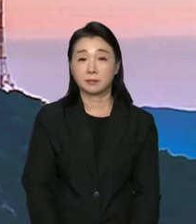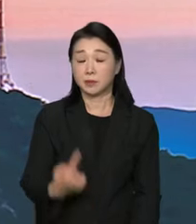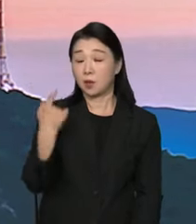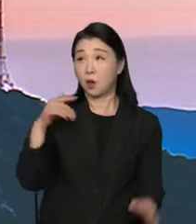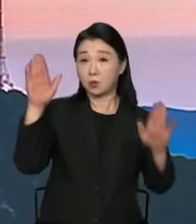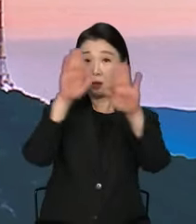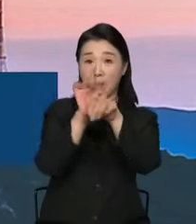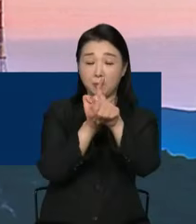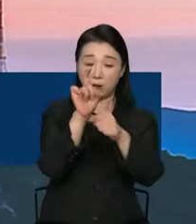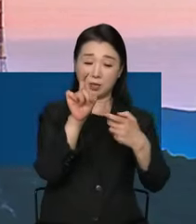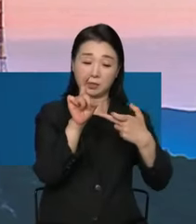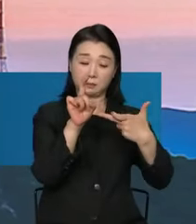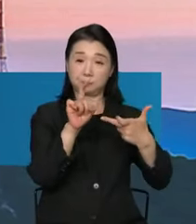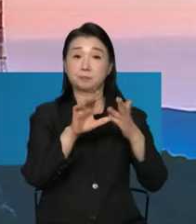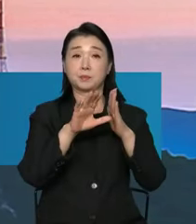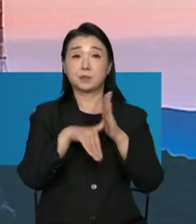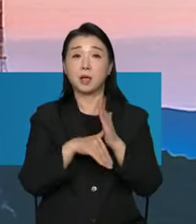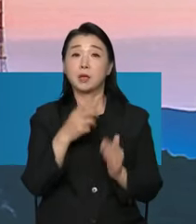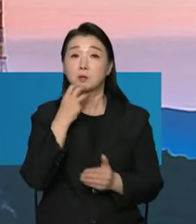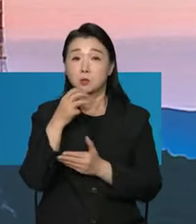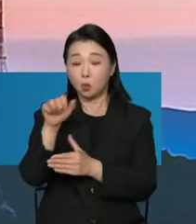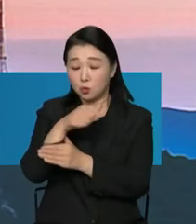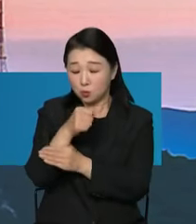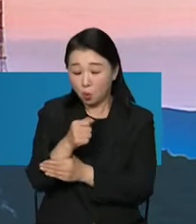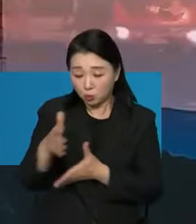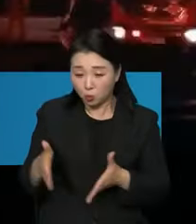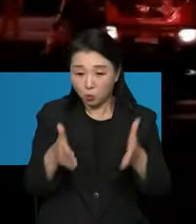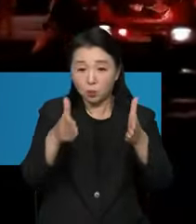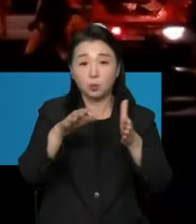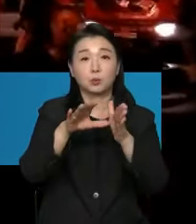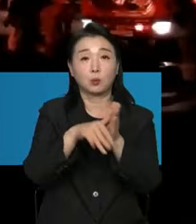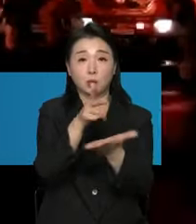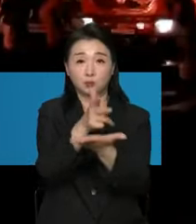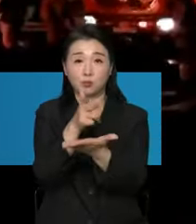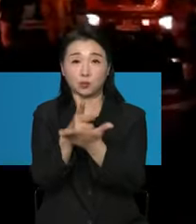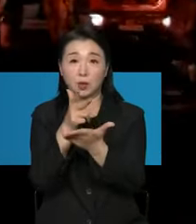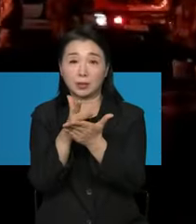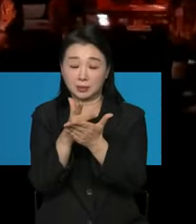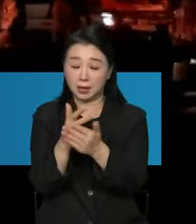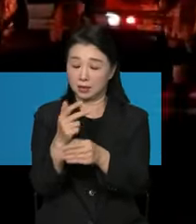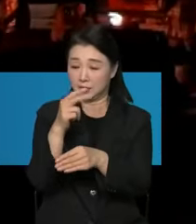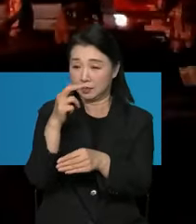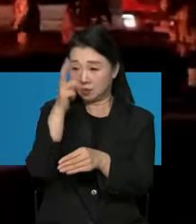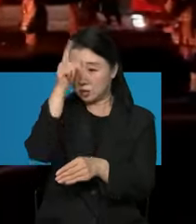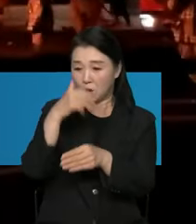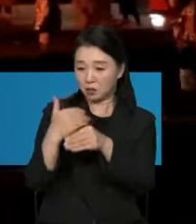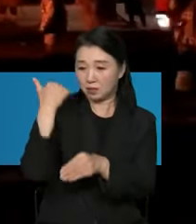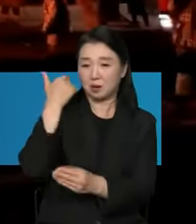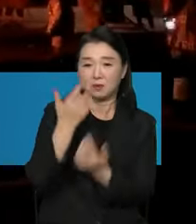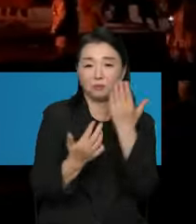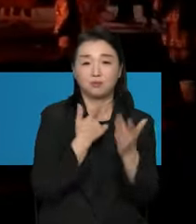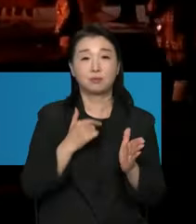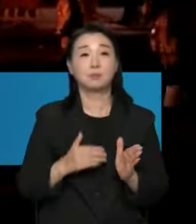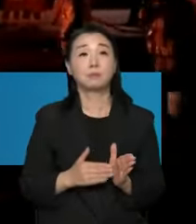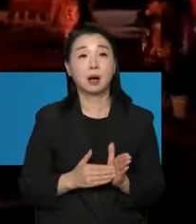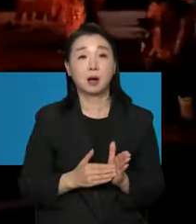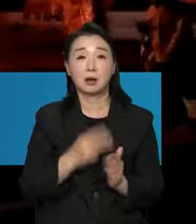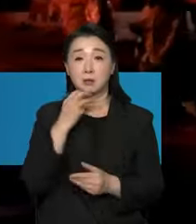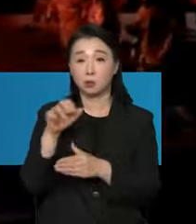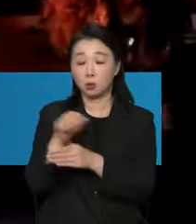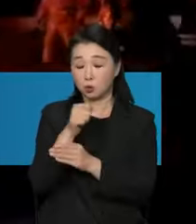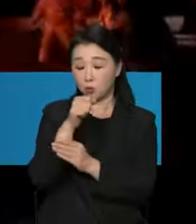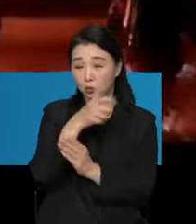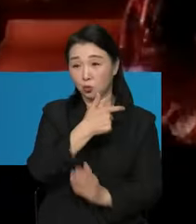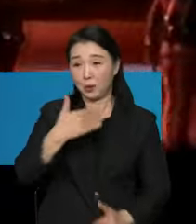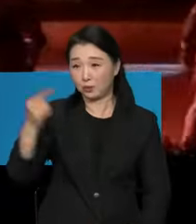어젯 밤 11시 17분 쯤 서울 종로구 중동의 한 도로에 주차된 경찰 승합차에서 불이났습니다 서울 종로